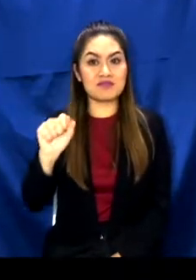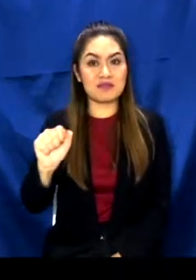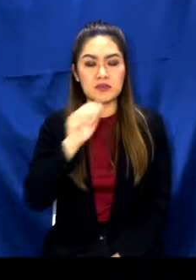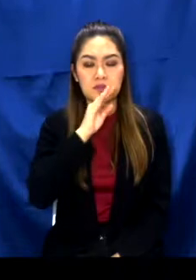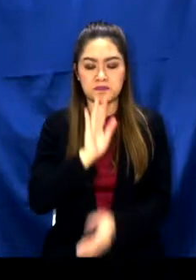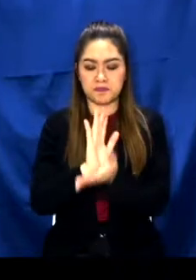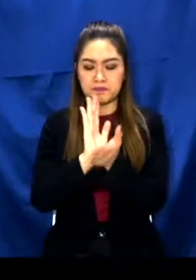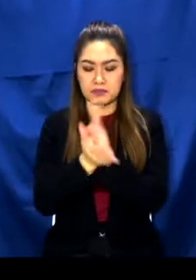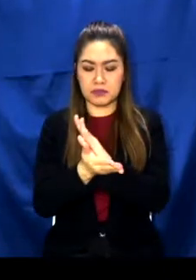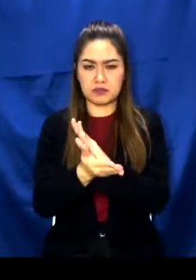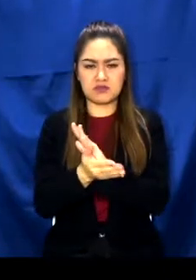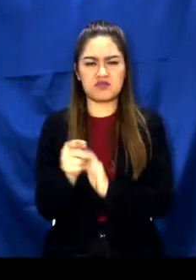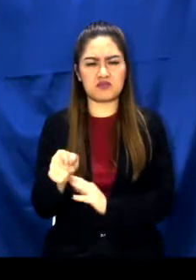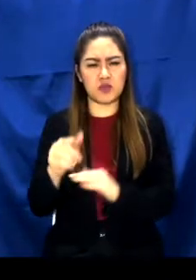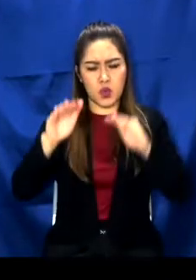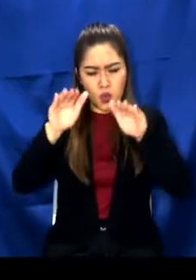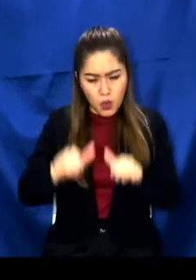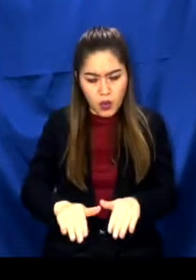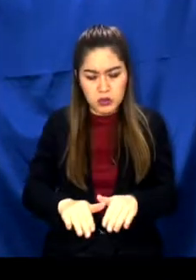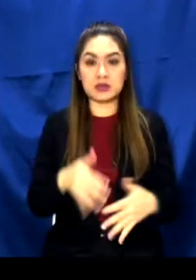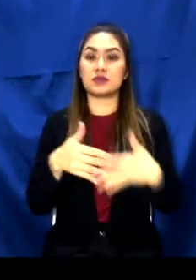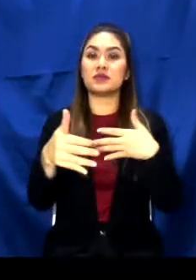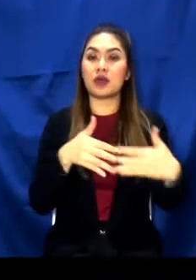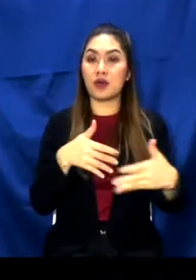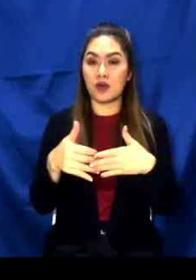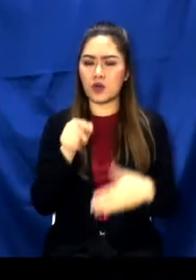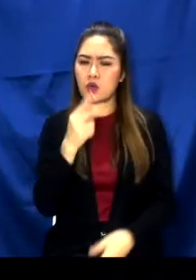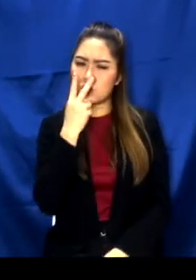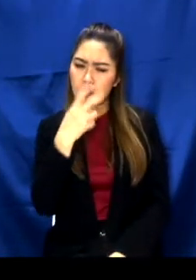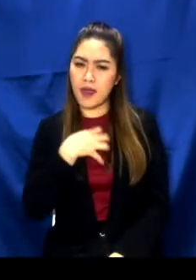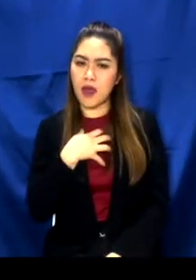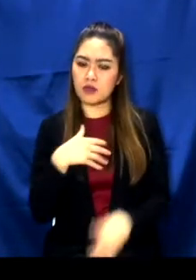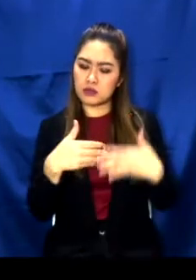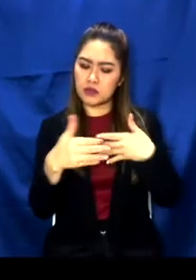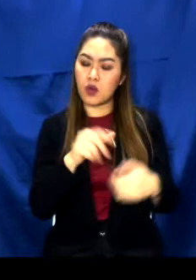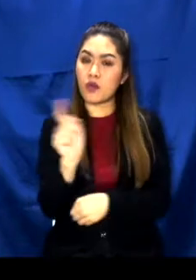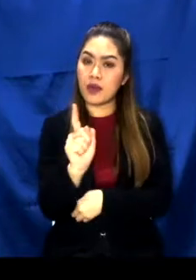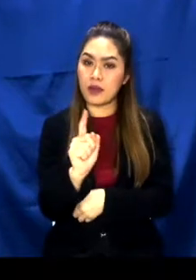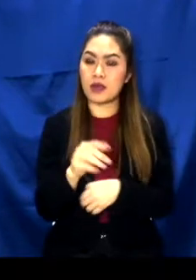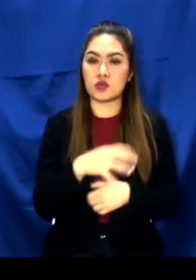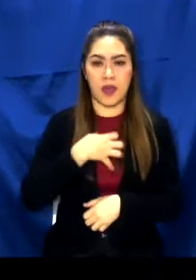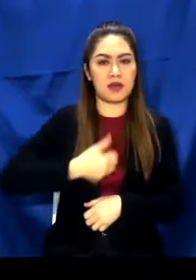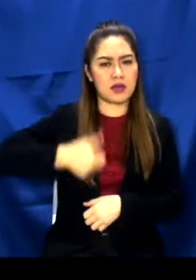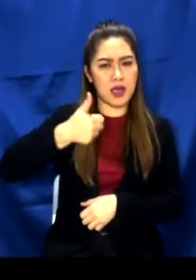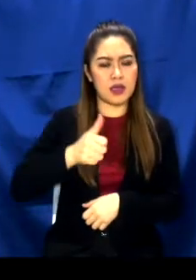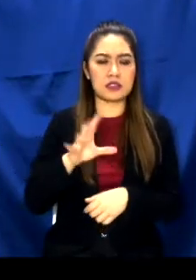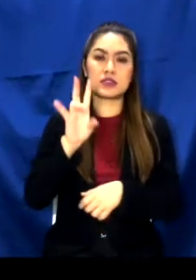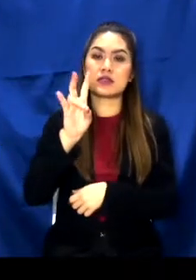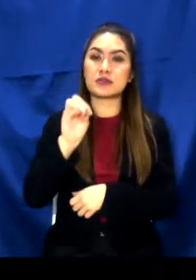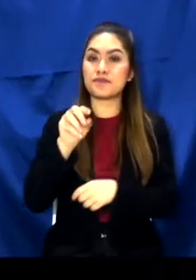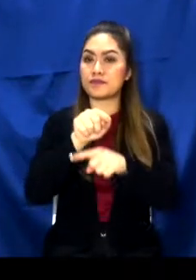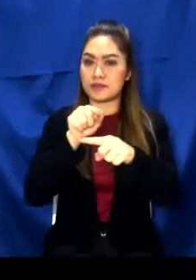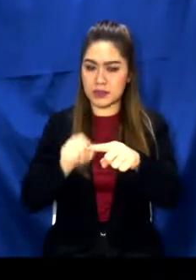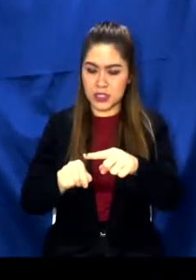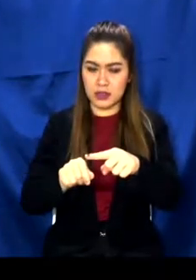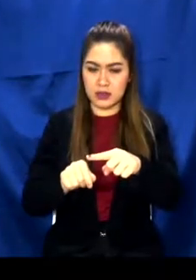รับเปอร์เซ็นต์มันลดลงไปเนี่ยมันก็จะเป็นเทาเราก็ดูว่าเราจะเอาเทาประมาณไหนสมมุติว่าครูอยากได้แค่เทา 70% ครูก็